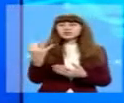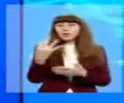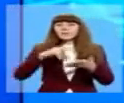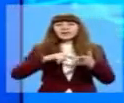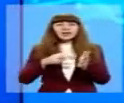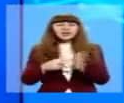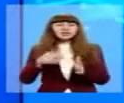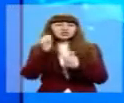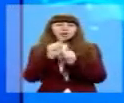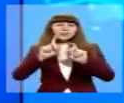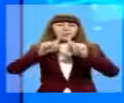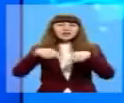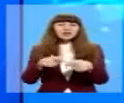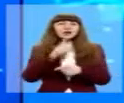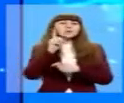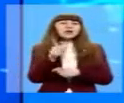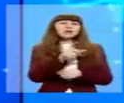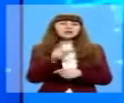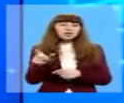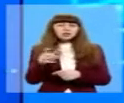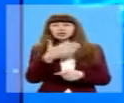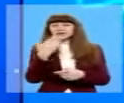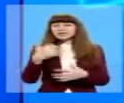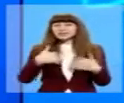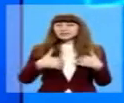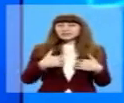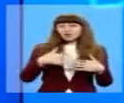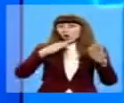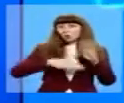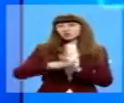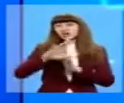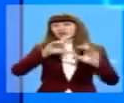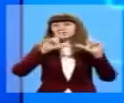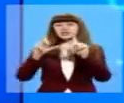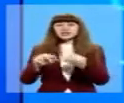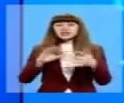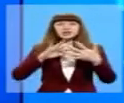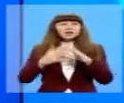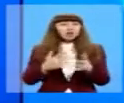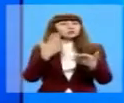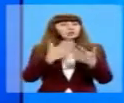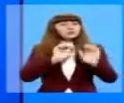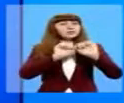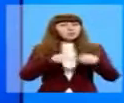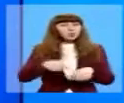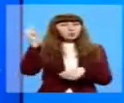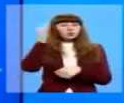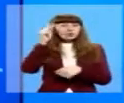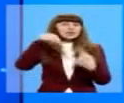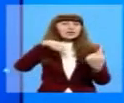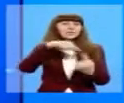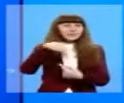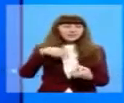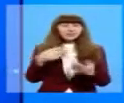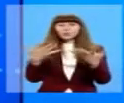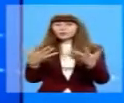все чаще предлагает молодежь. Они уже не торопятся уезжать из села, ведь у них есть шанс не только выучиться предпринимательскому искусству, но